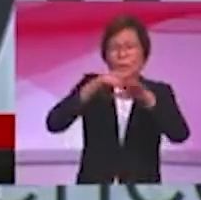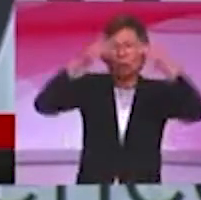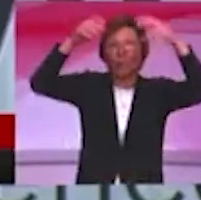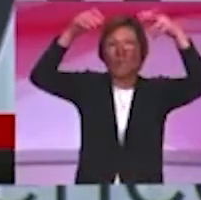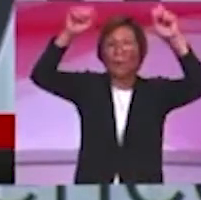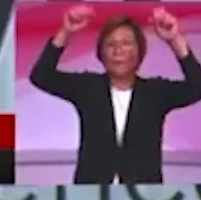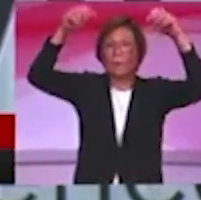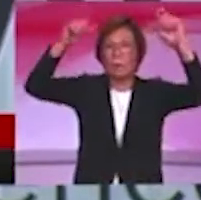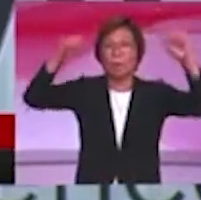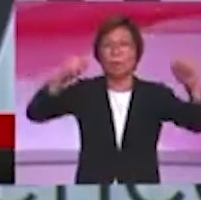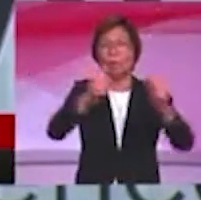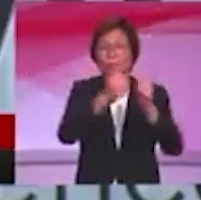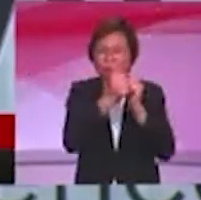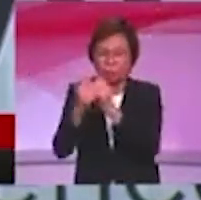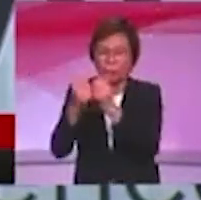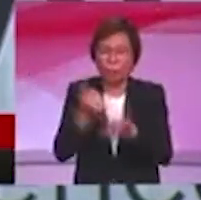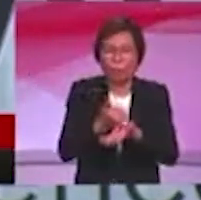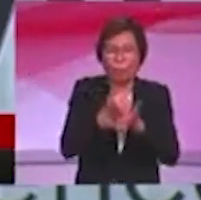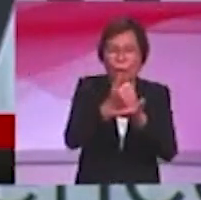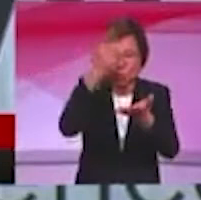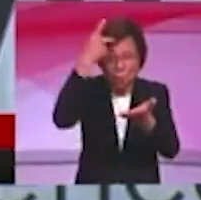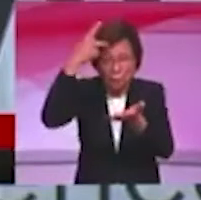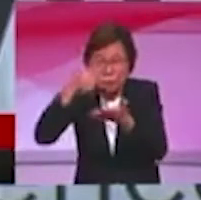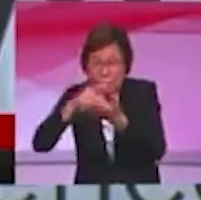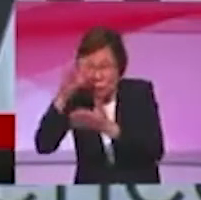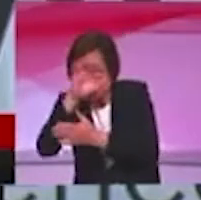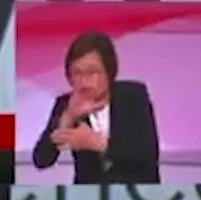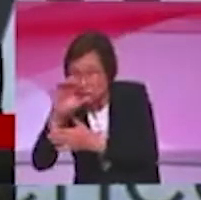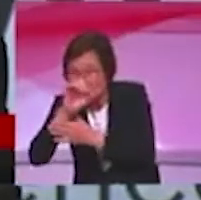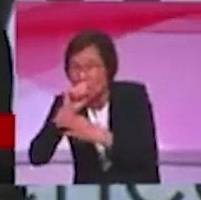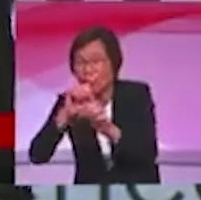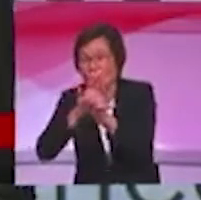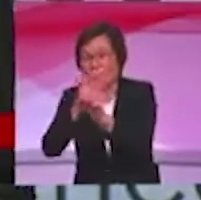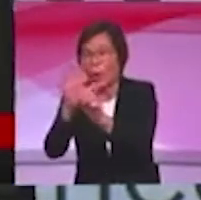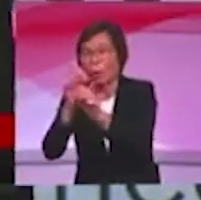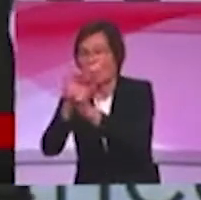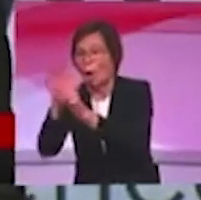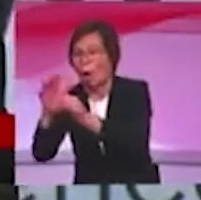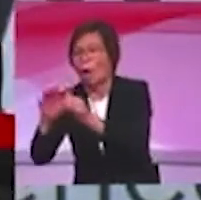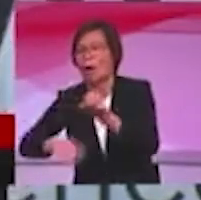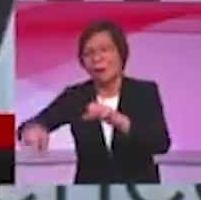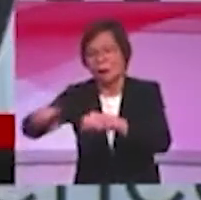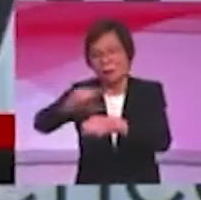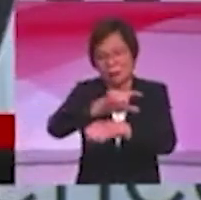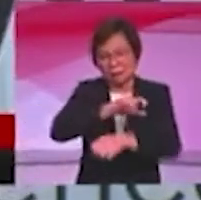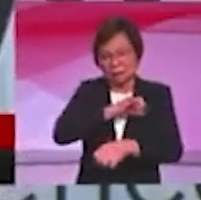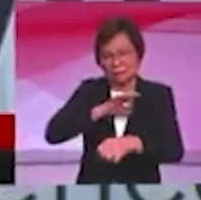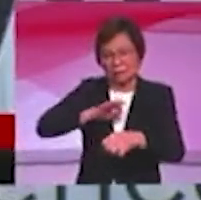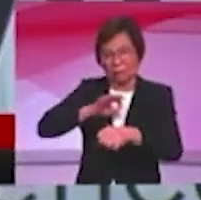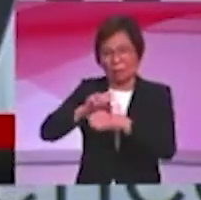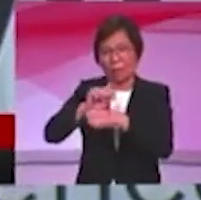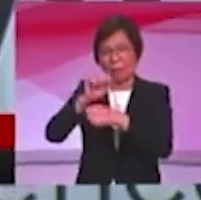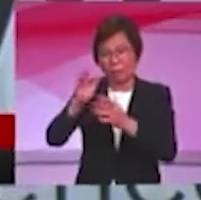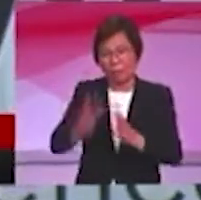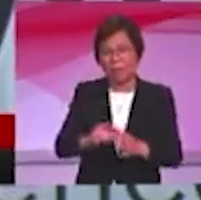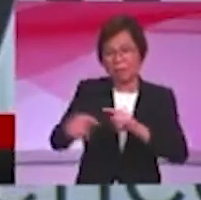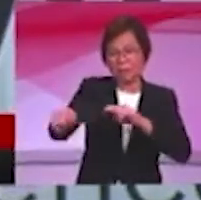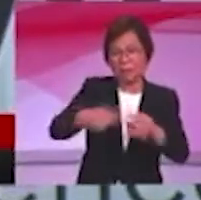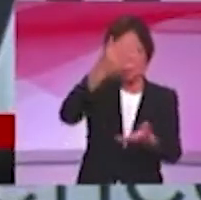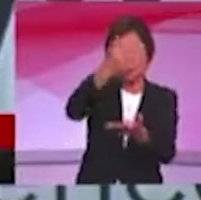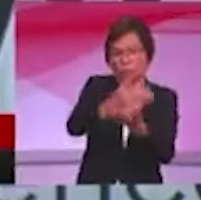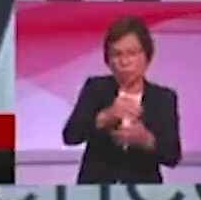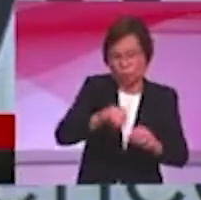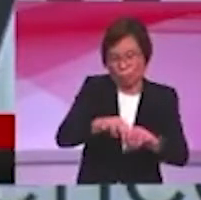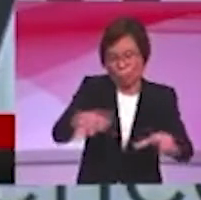dalam sama-sama membantu mengesan kes-kes positif di kalangan warga kerja. Tindakan ini dapat mengekang penularan